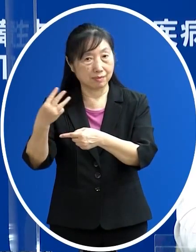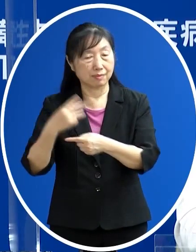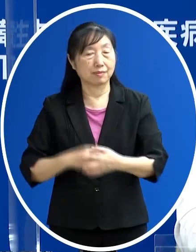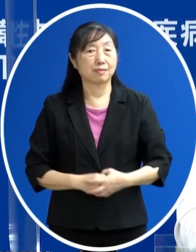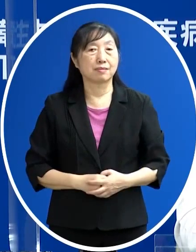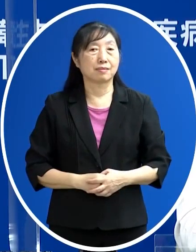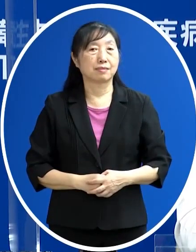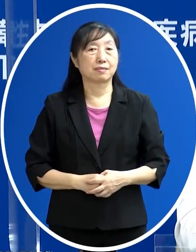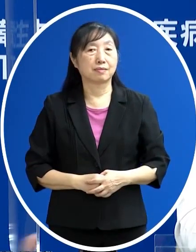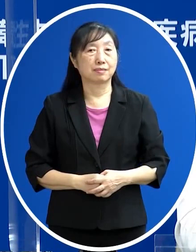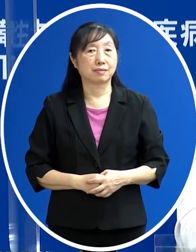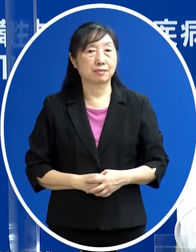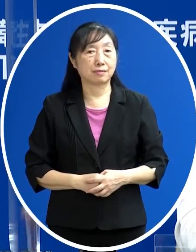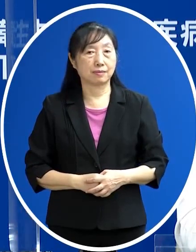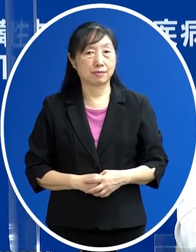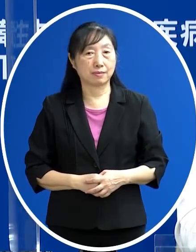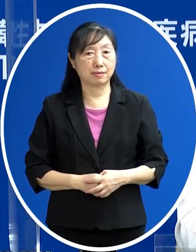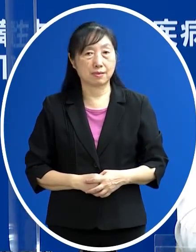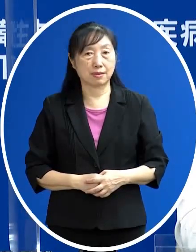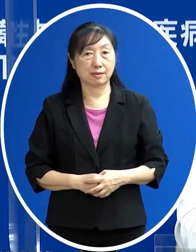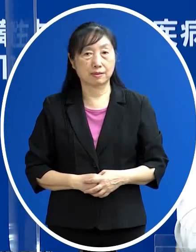0.33%。那